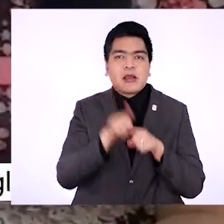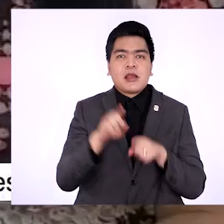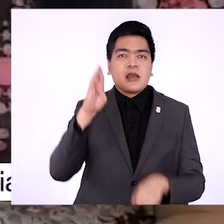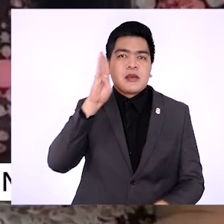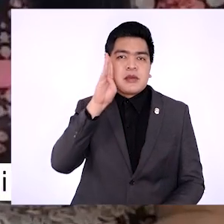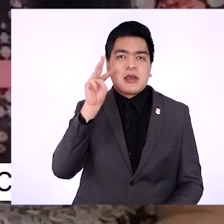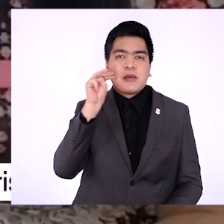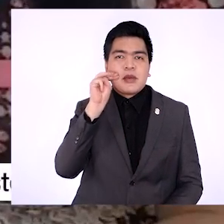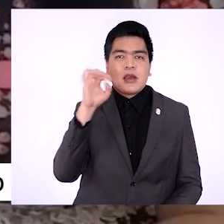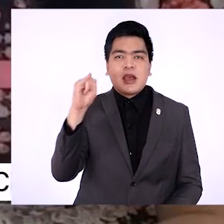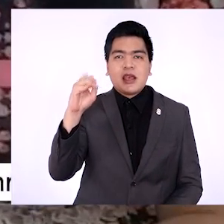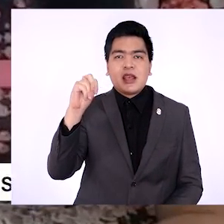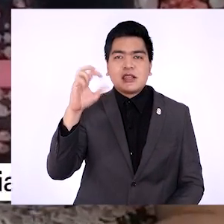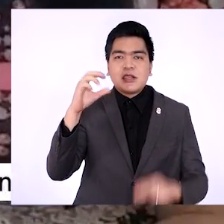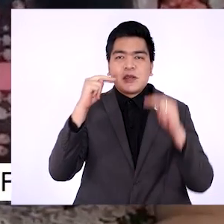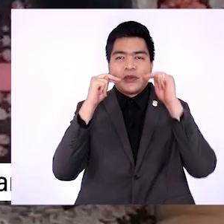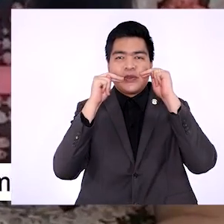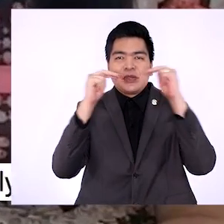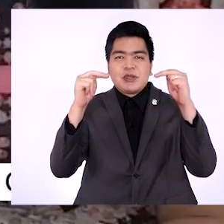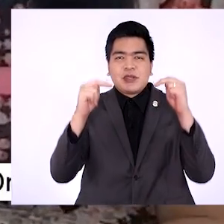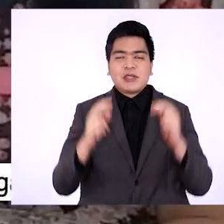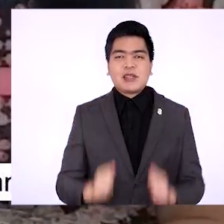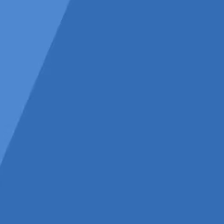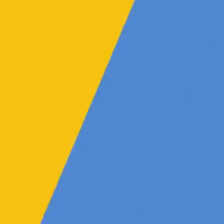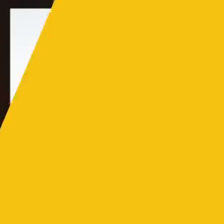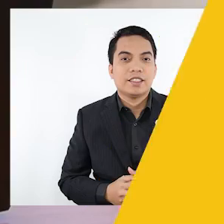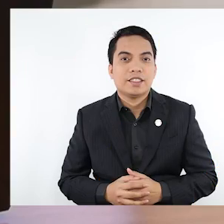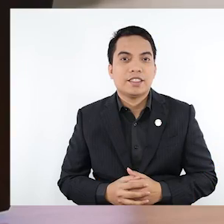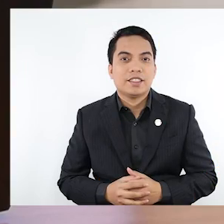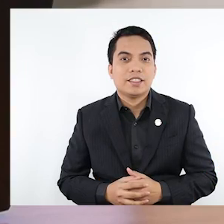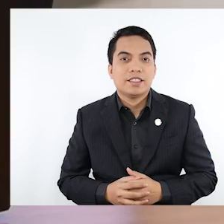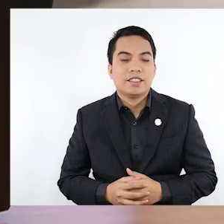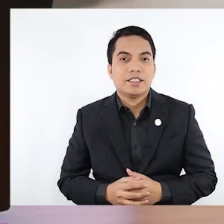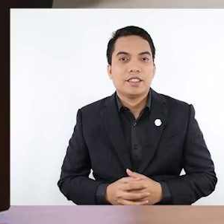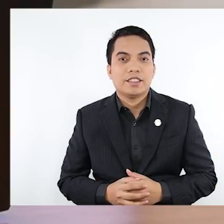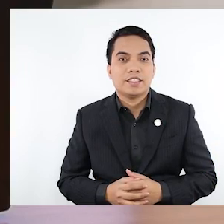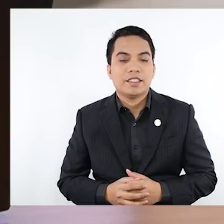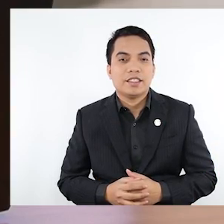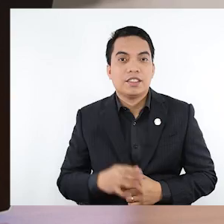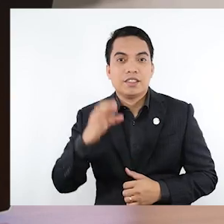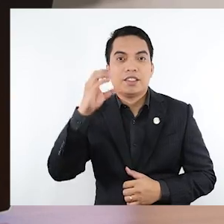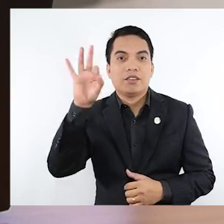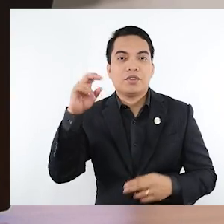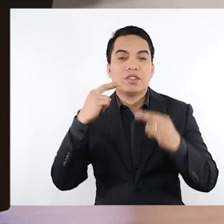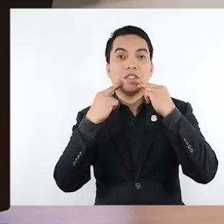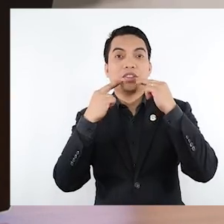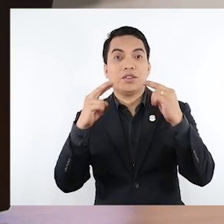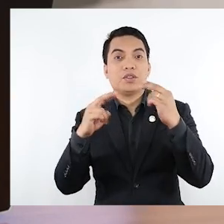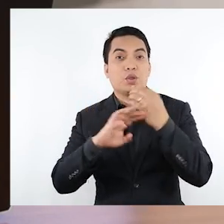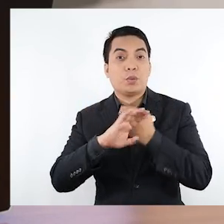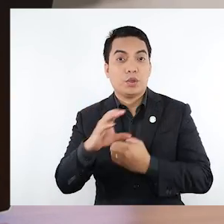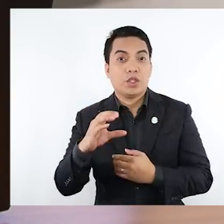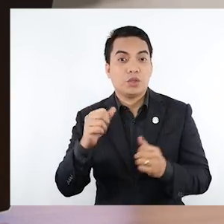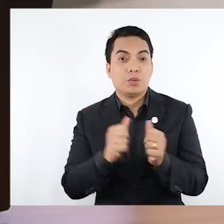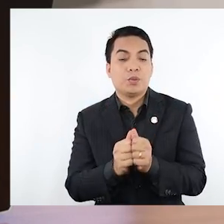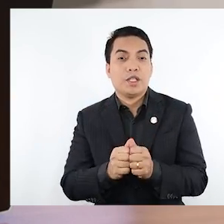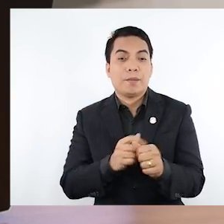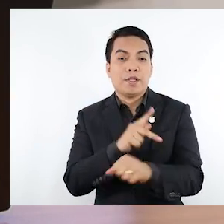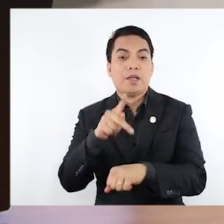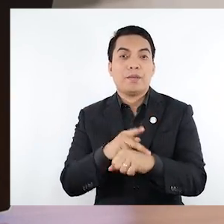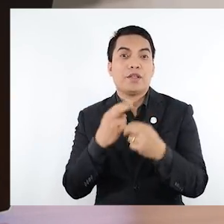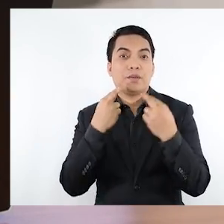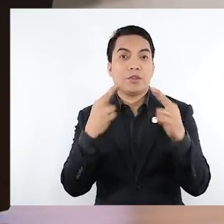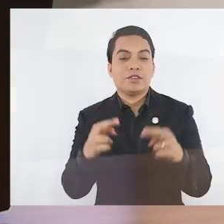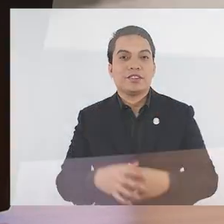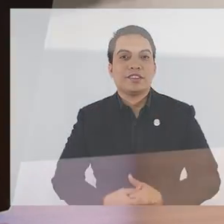Bianca Manalo for the Iglesia Ni Cristo News Network. CFO News will be back with the local